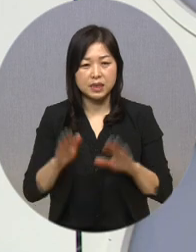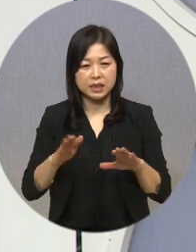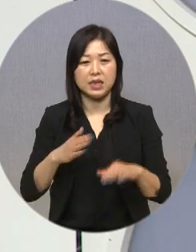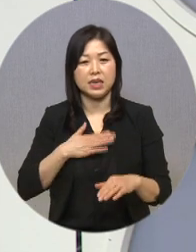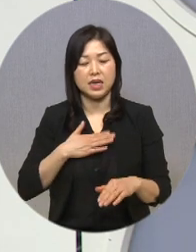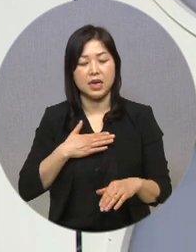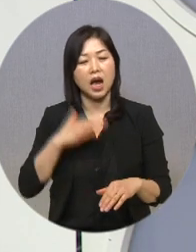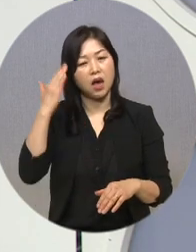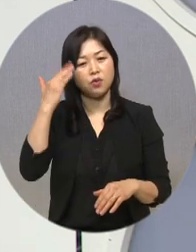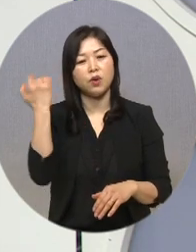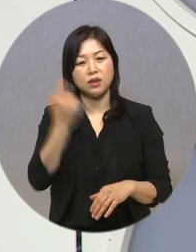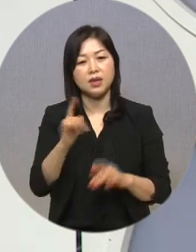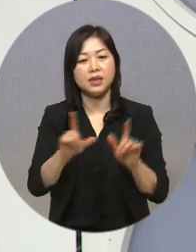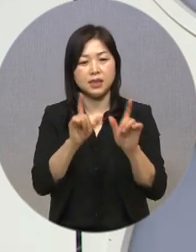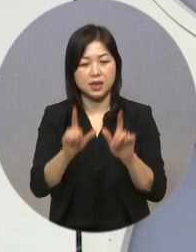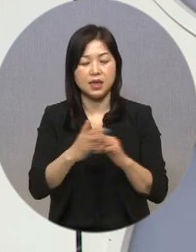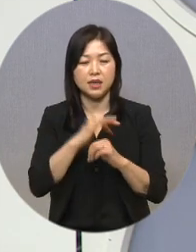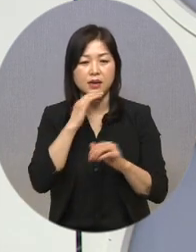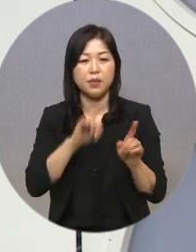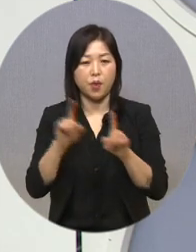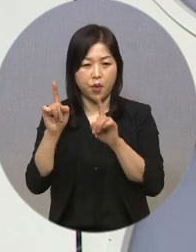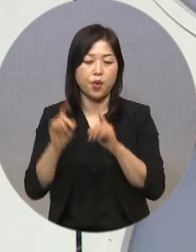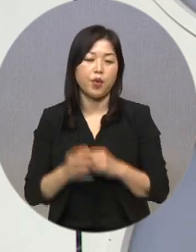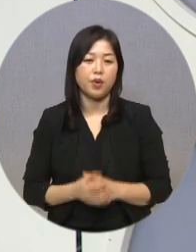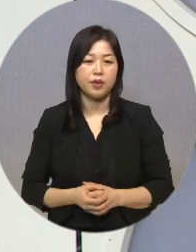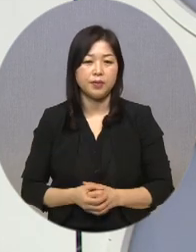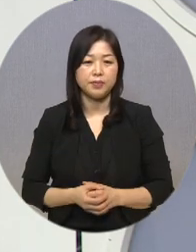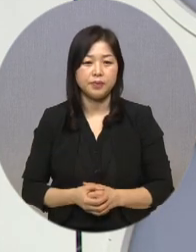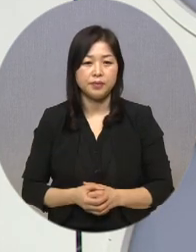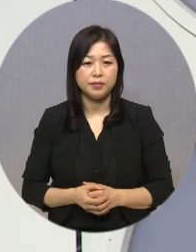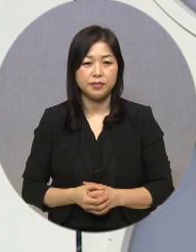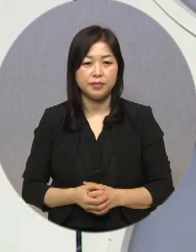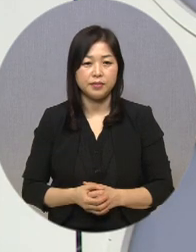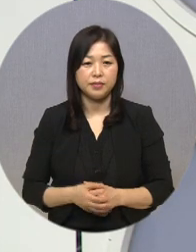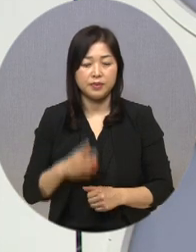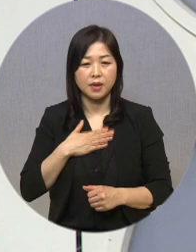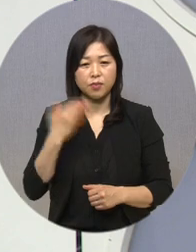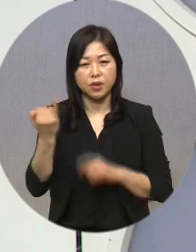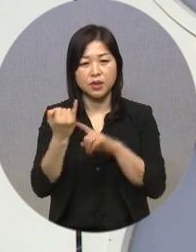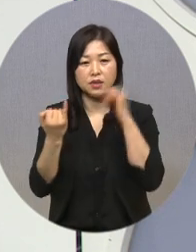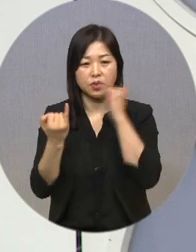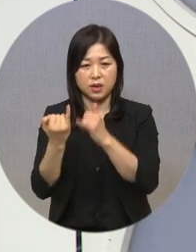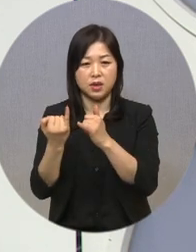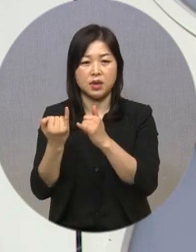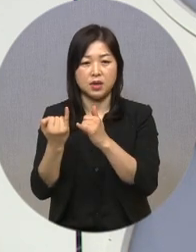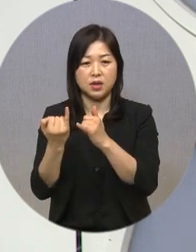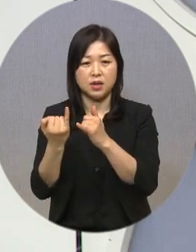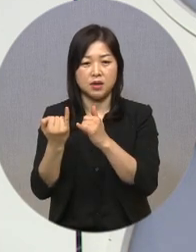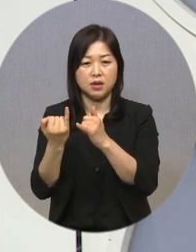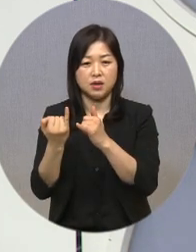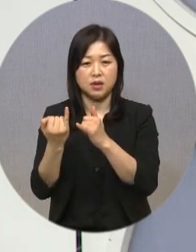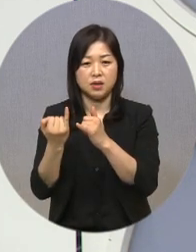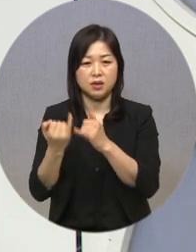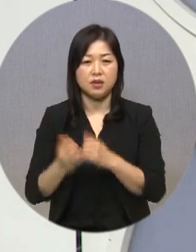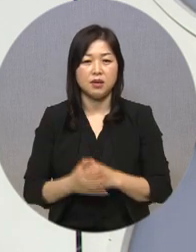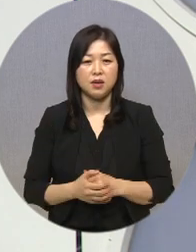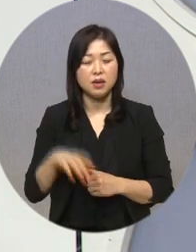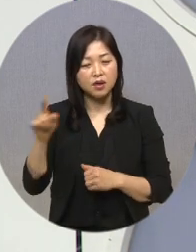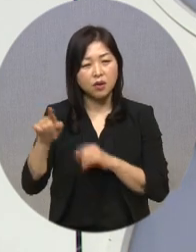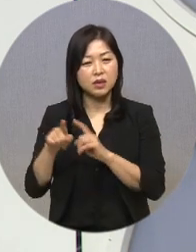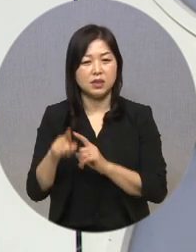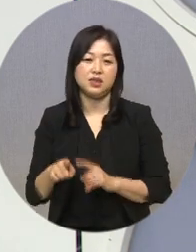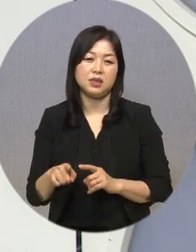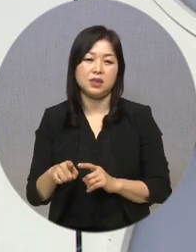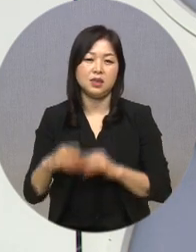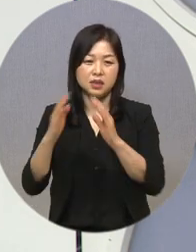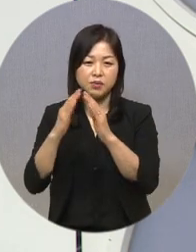한국에서 살자. 이제 나이도 먹고. 그래서 우리 저한테 전화를 했습니다. 아이고 여기 지금 자리 잡고 집도 새로